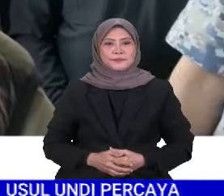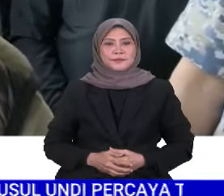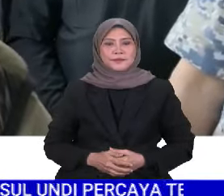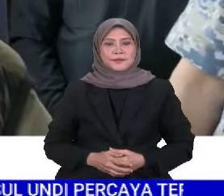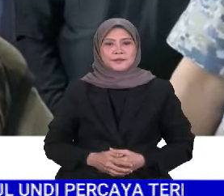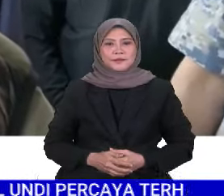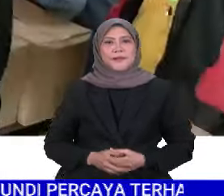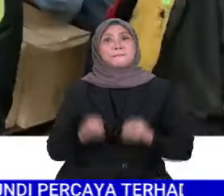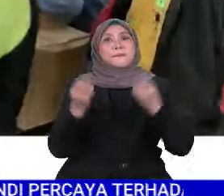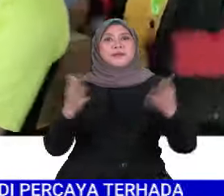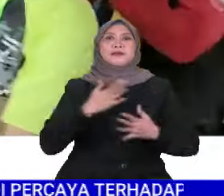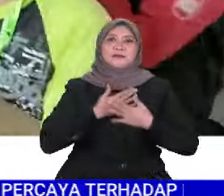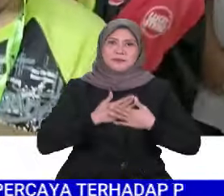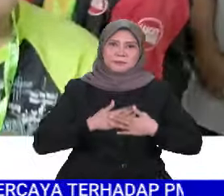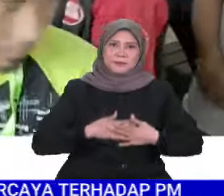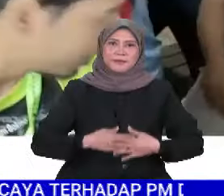Banyak